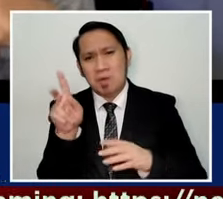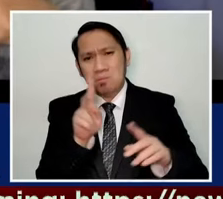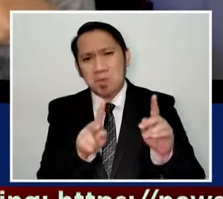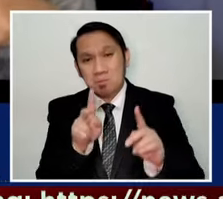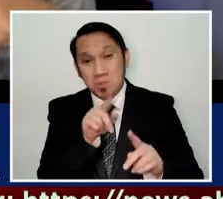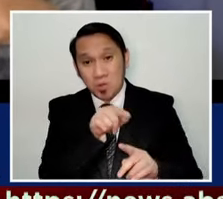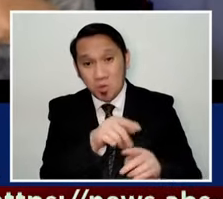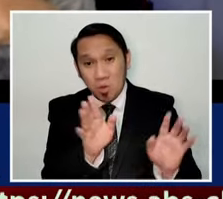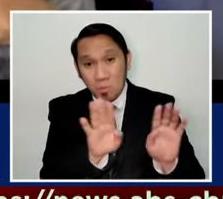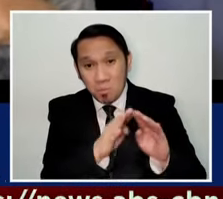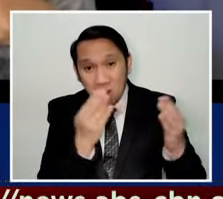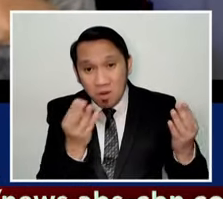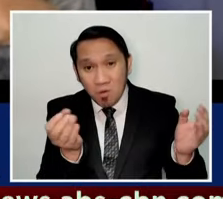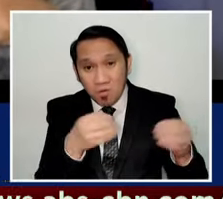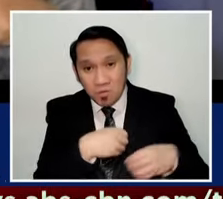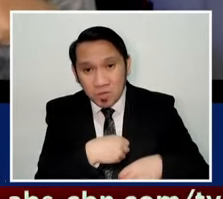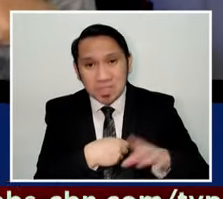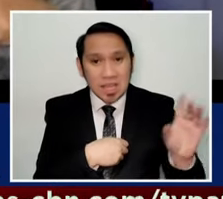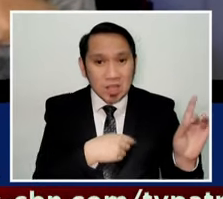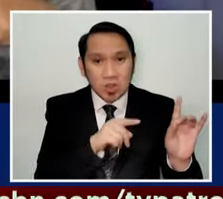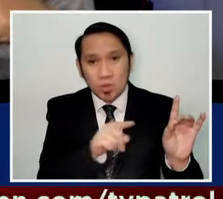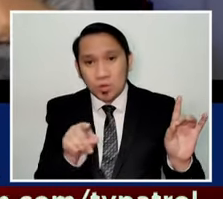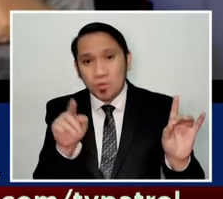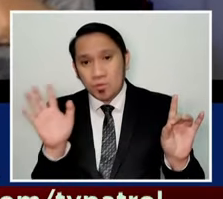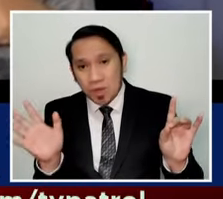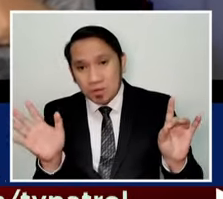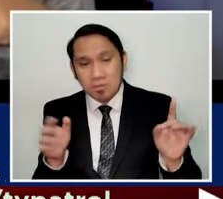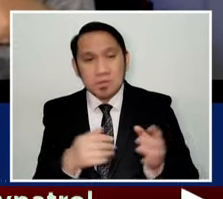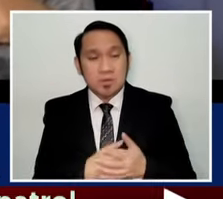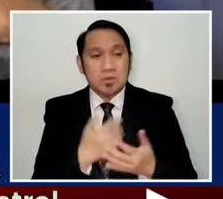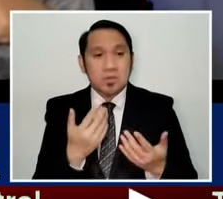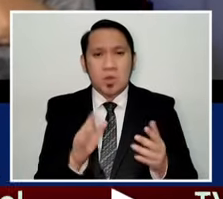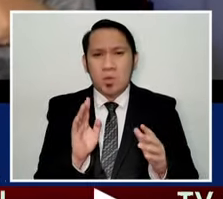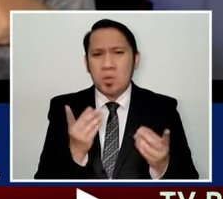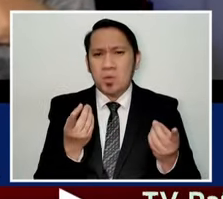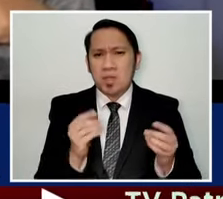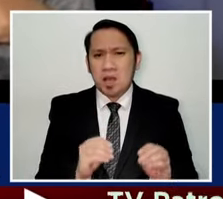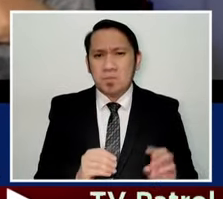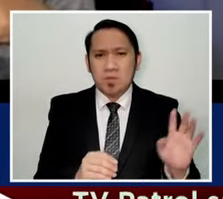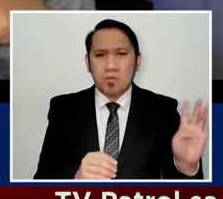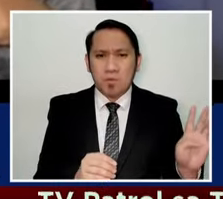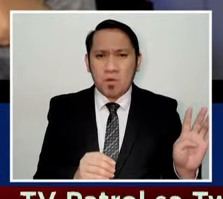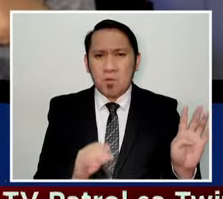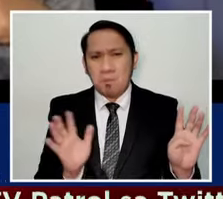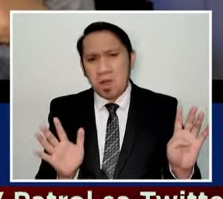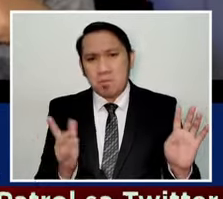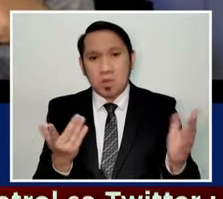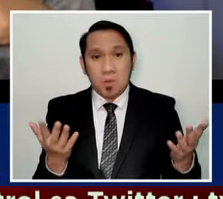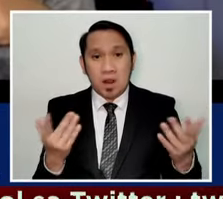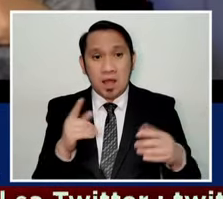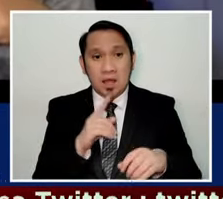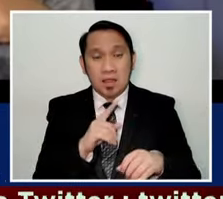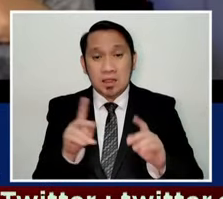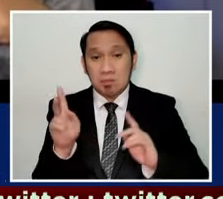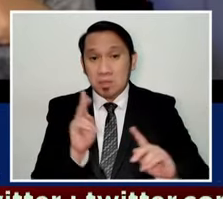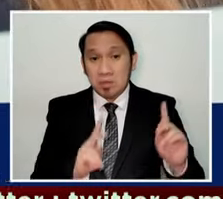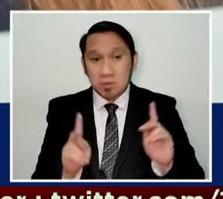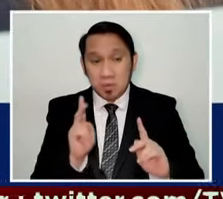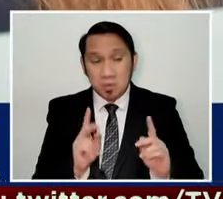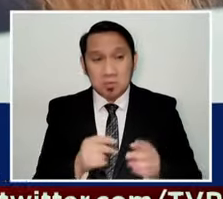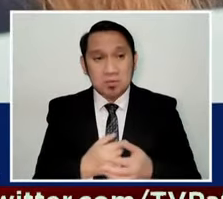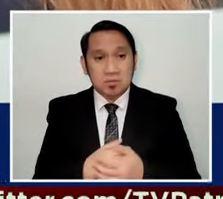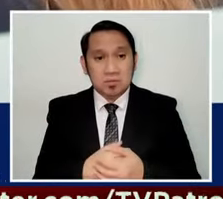ang gobyerno ng between 8 to 5. So what will happen doon sa 4 to 5 na time na walang taong magmamando na sa